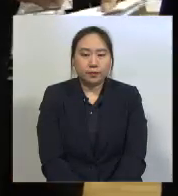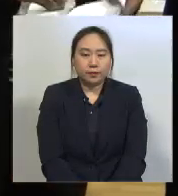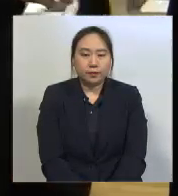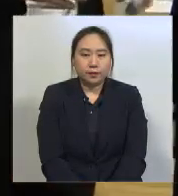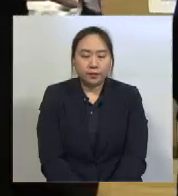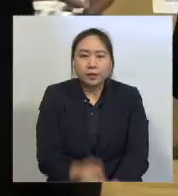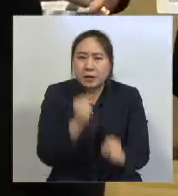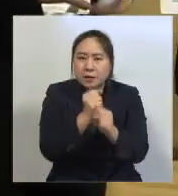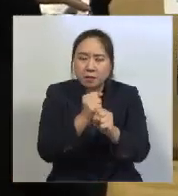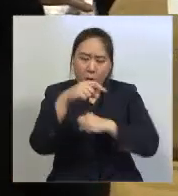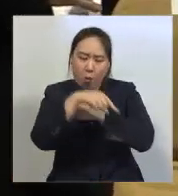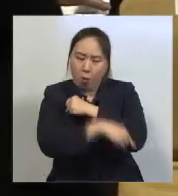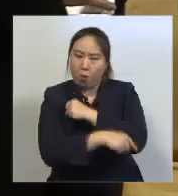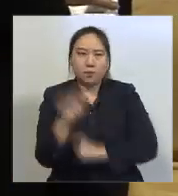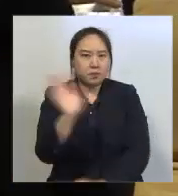ไม่กระทำการทุจริต